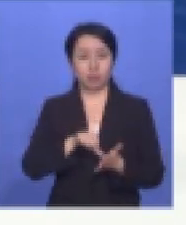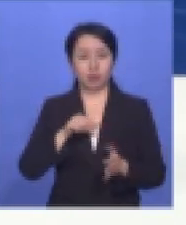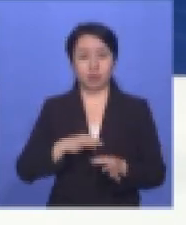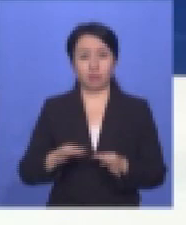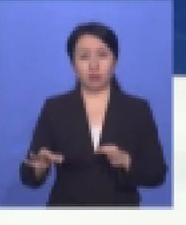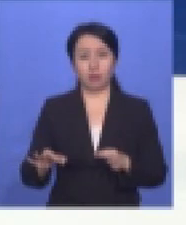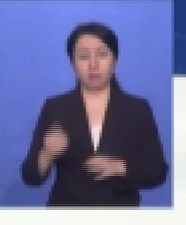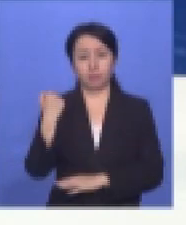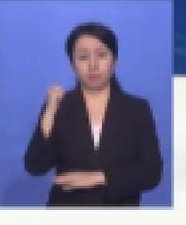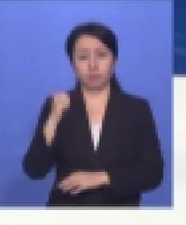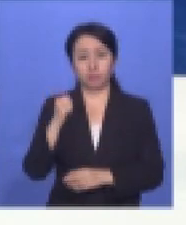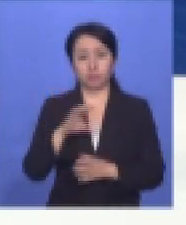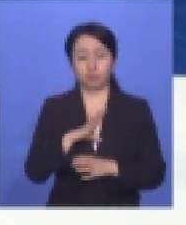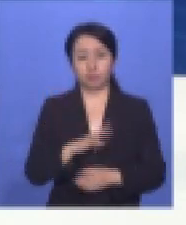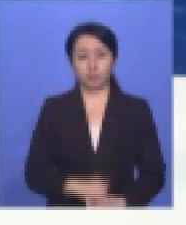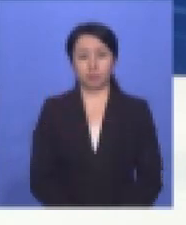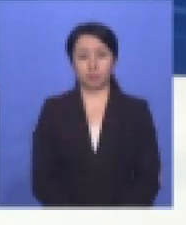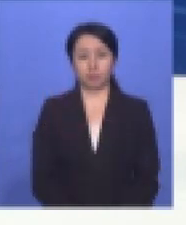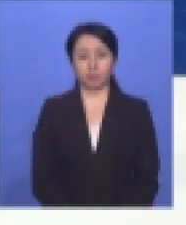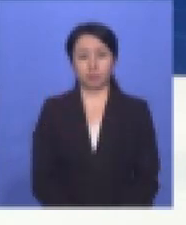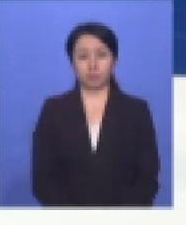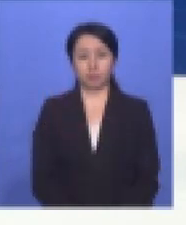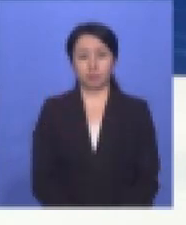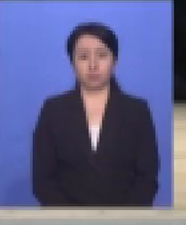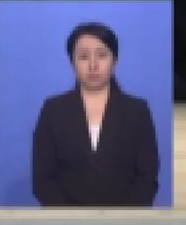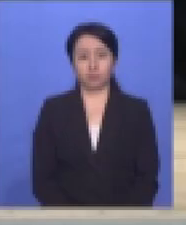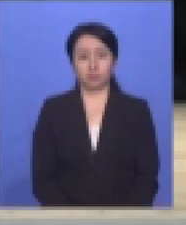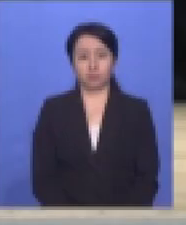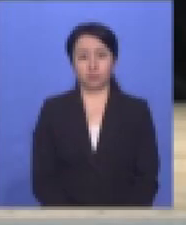представителей сфер. С победителями познакомилась наша съемочная группа.